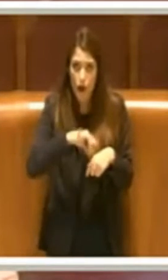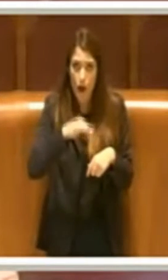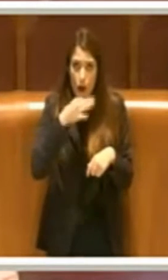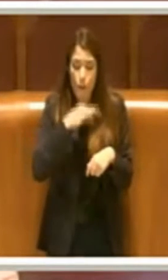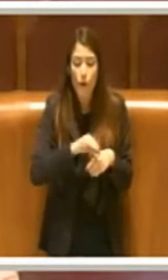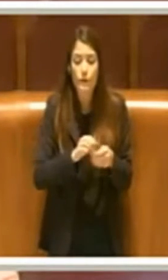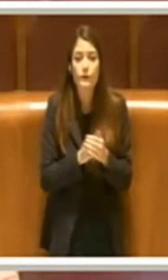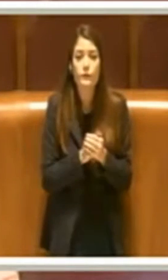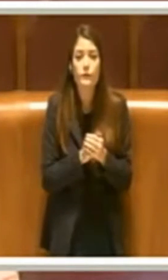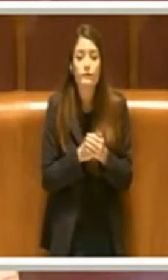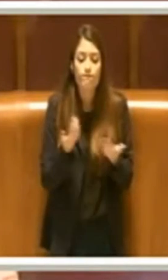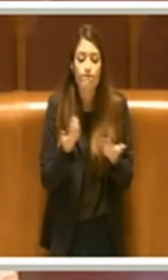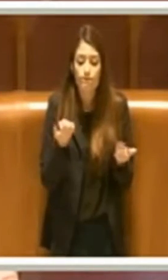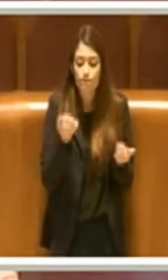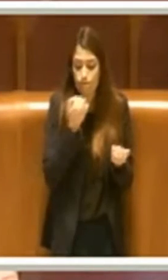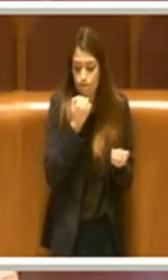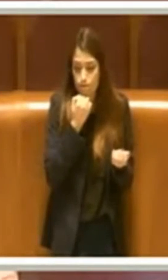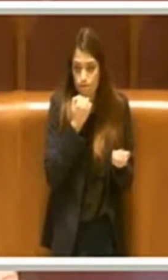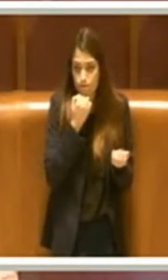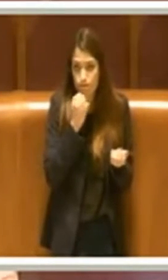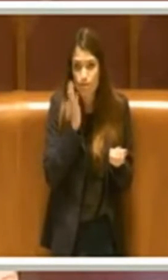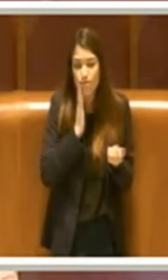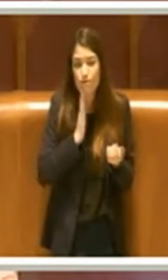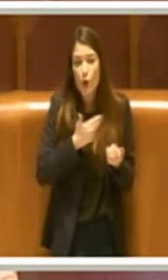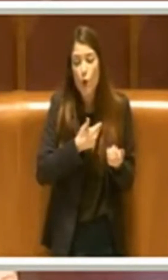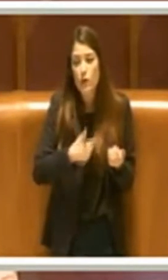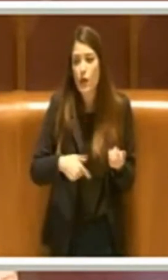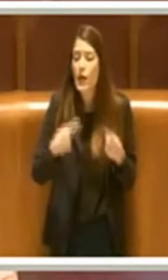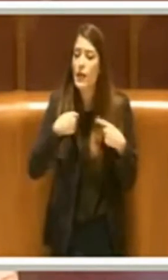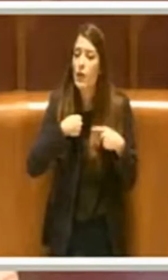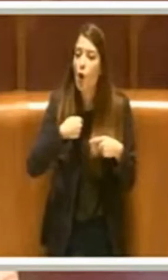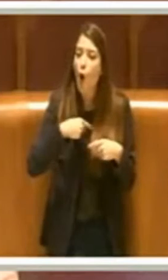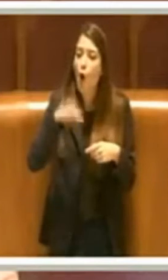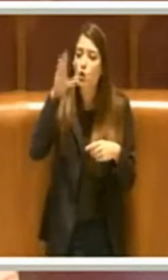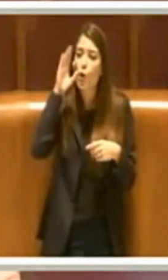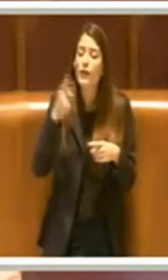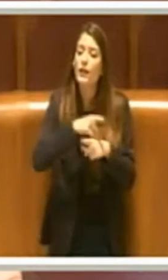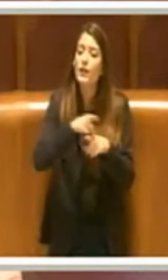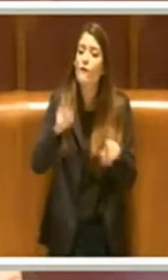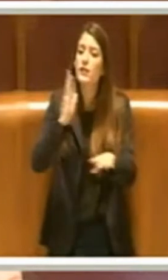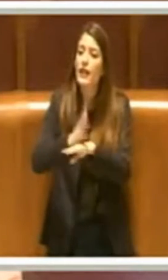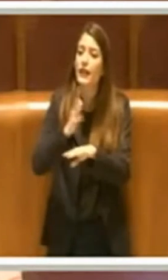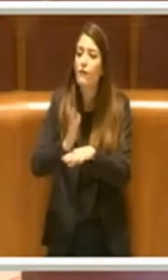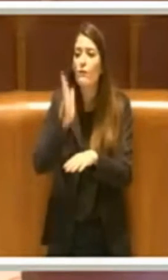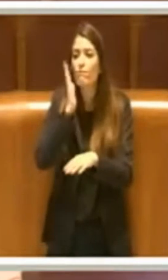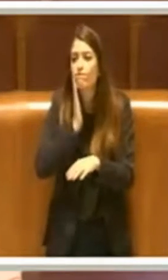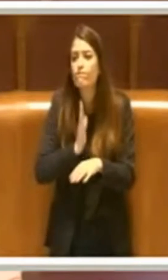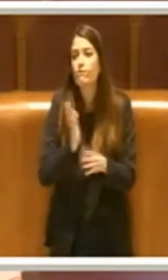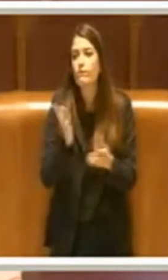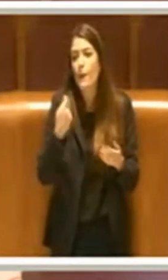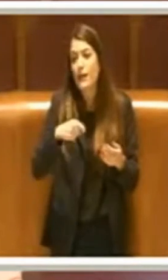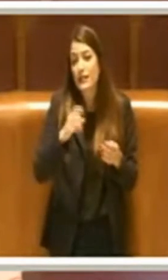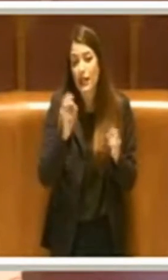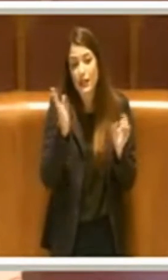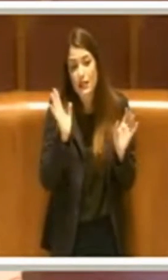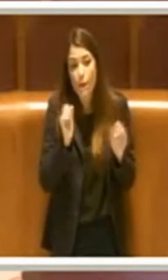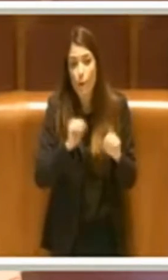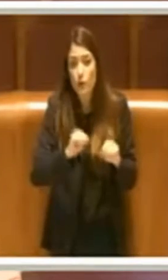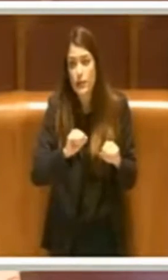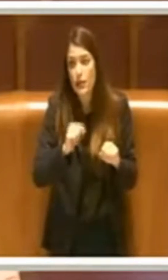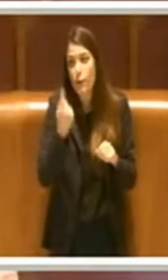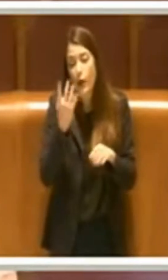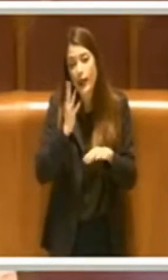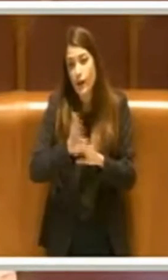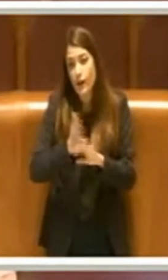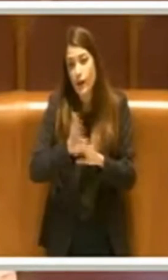Perdonate, consiglieri, io ho ascoltato i vostri interventi, vi chiedo cortesemente, Presidente, se è possibile, di fare un